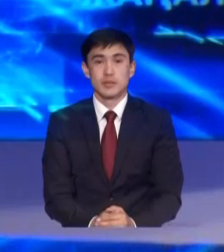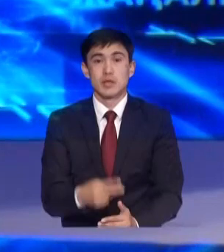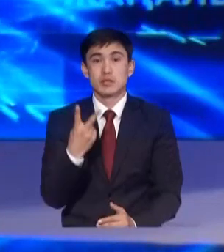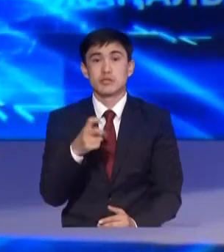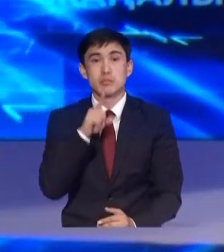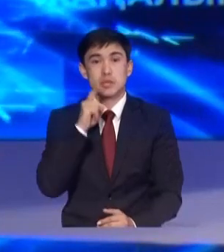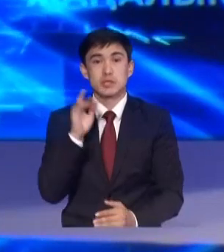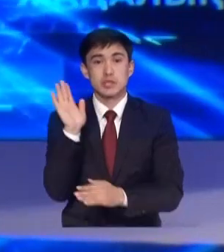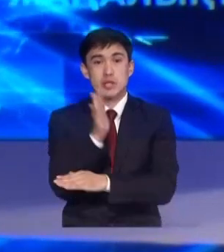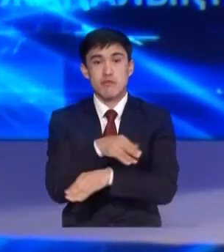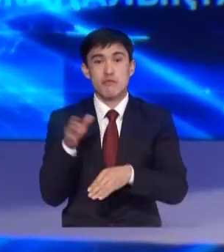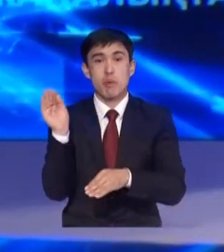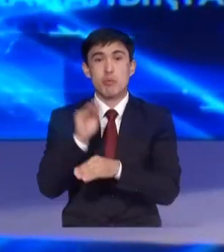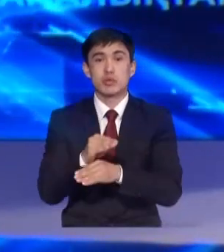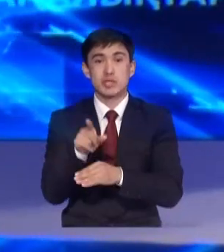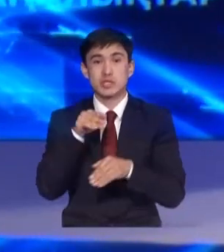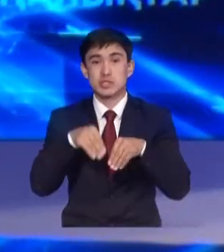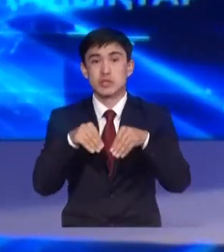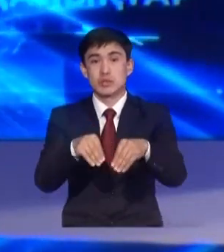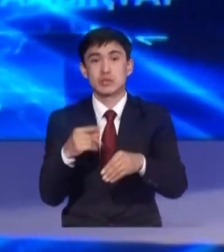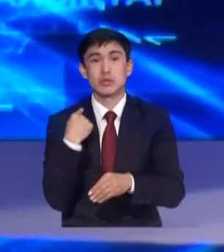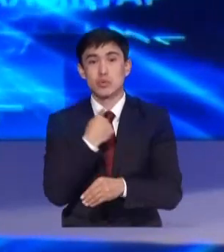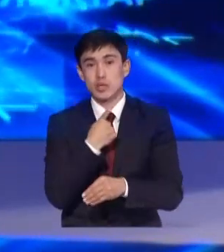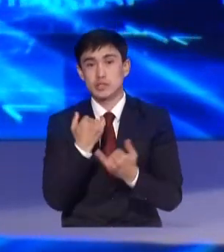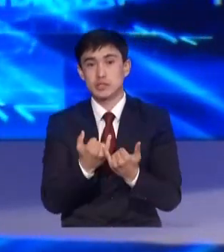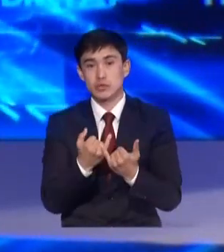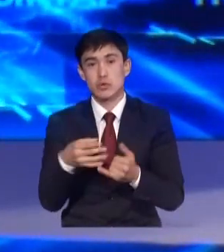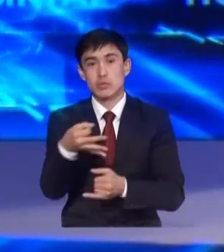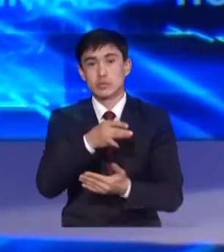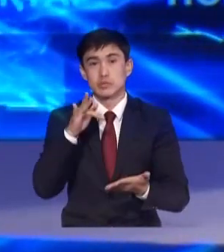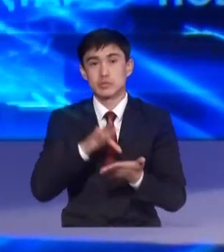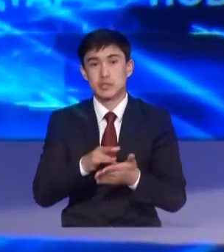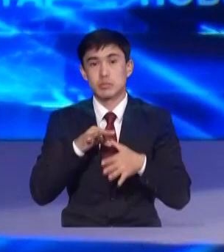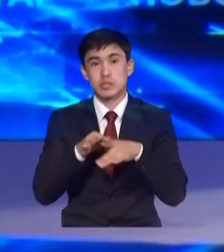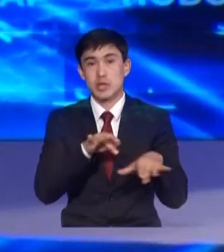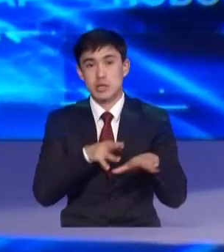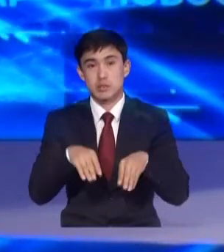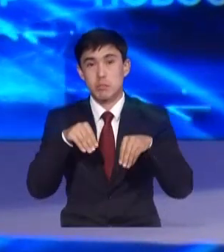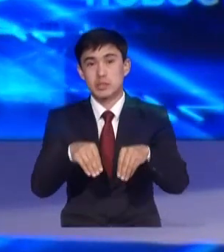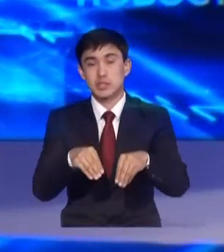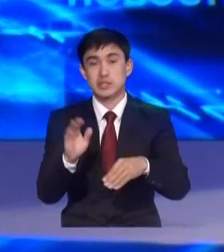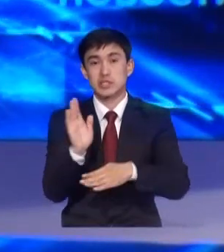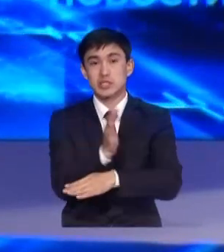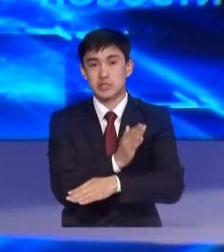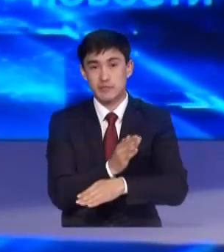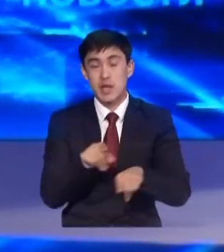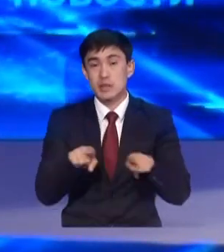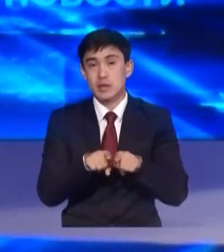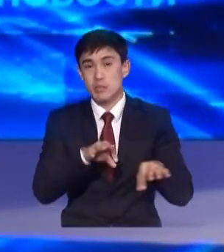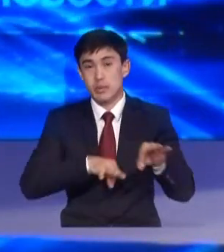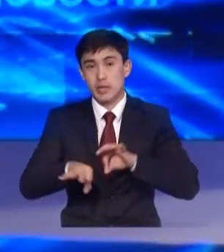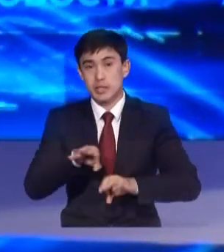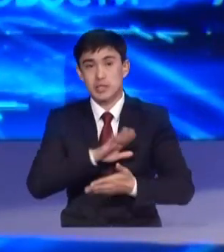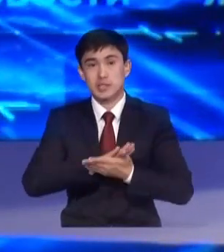200 молодых деревьев пополнили зеленые насаждения Талдыкургана. Сегодня в областном центре прошла акция по посадке саженцев. В